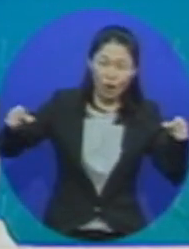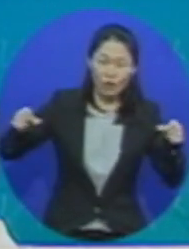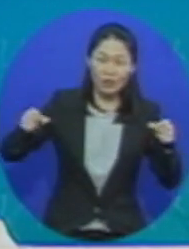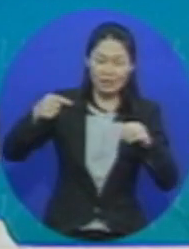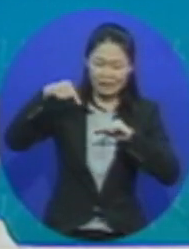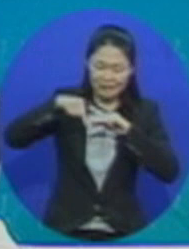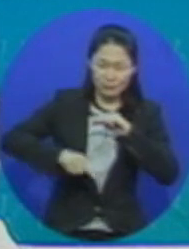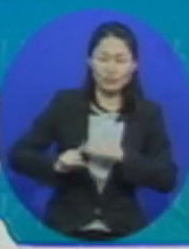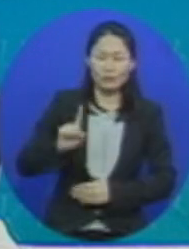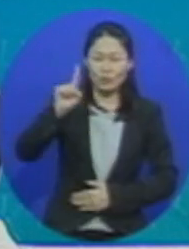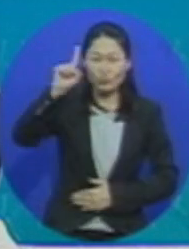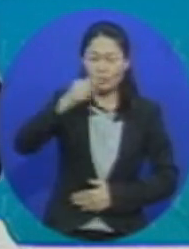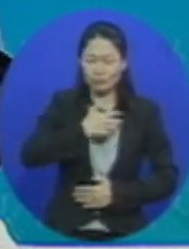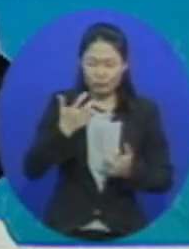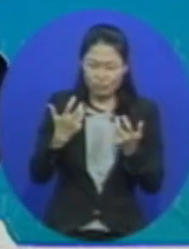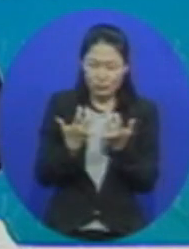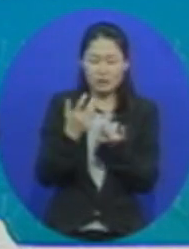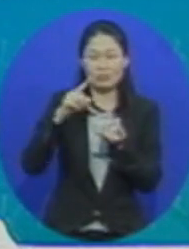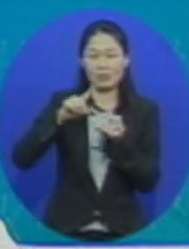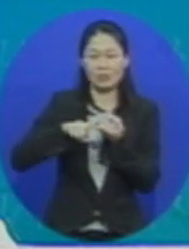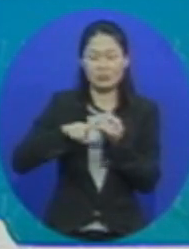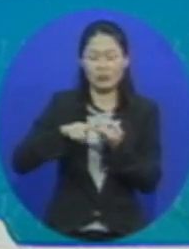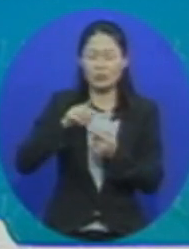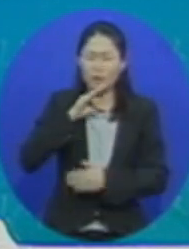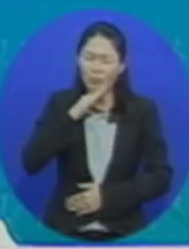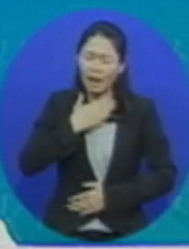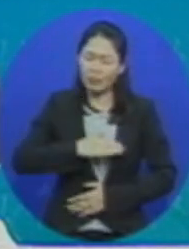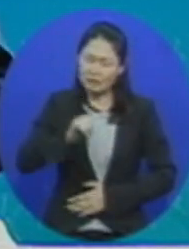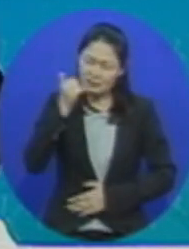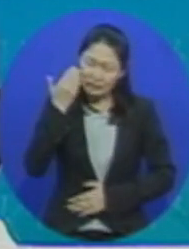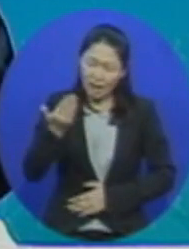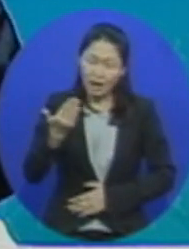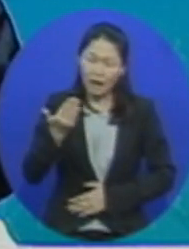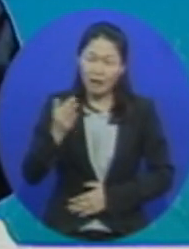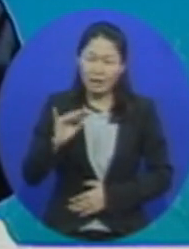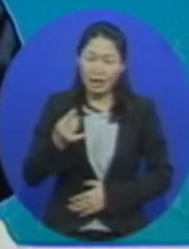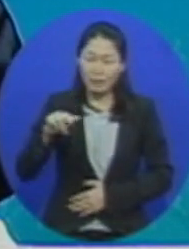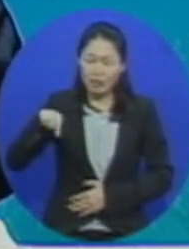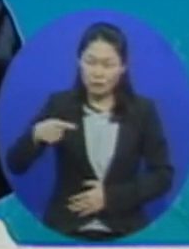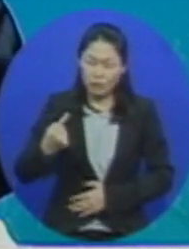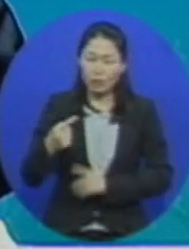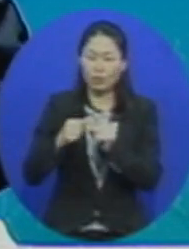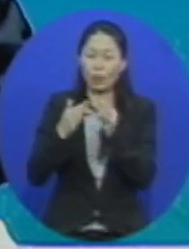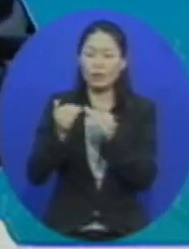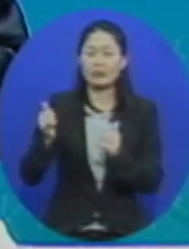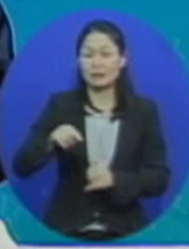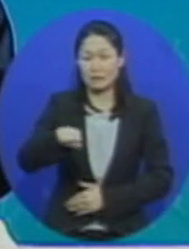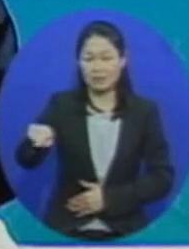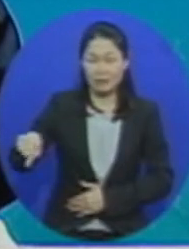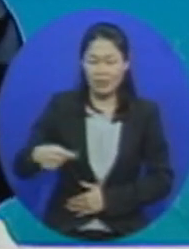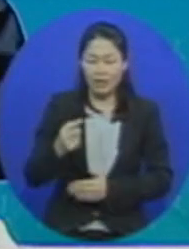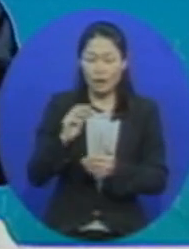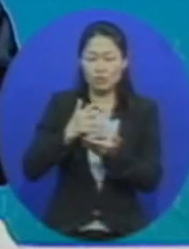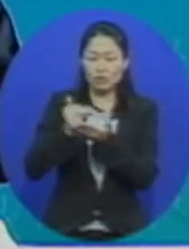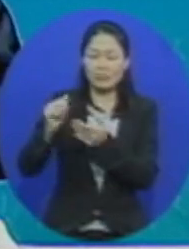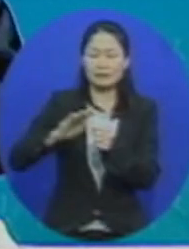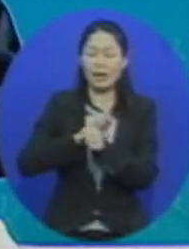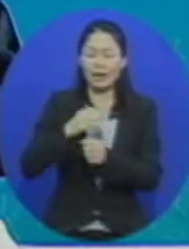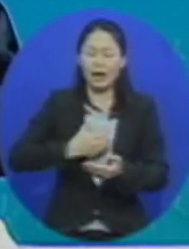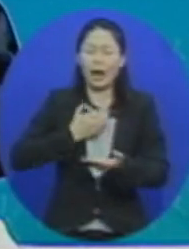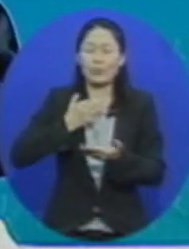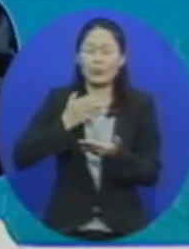깊이가 풍성한 지 정말 알까 애플 교우들이 주님의 사랑의 감격의